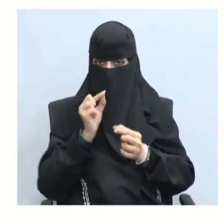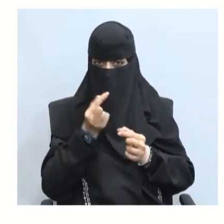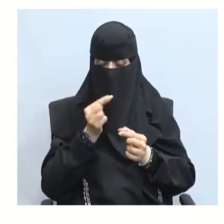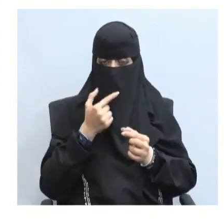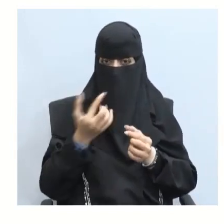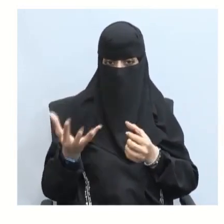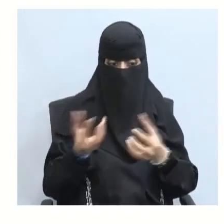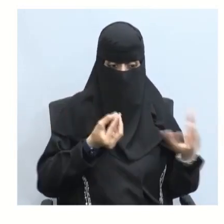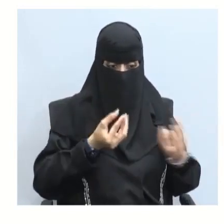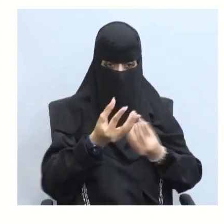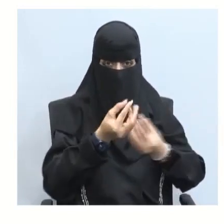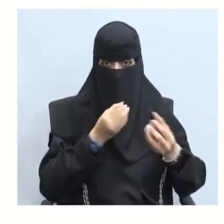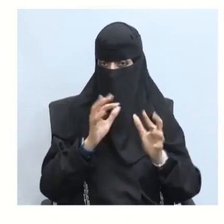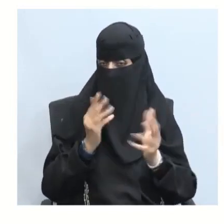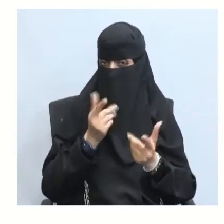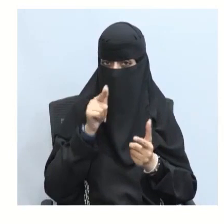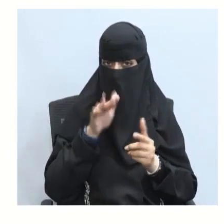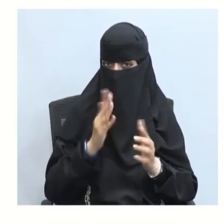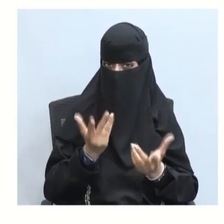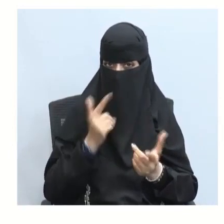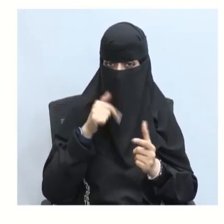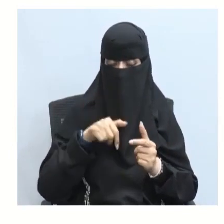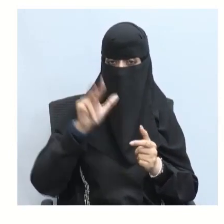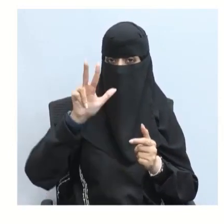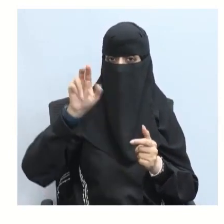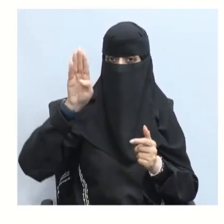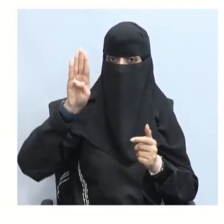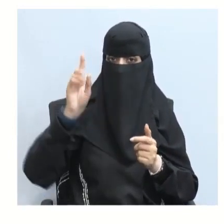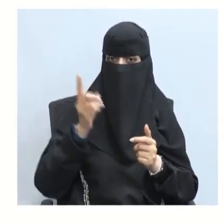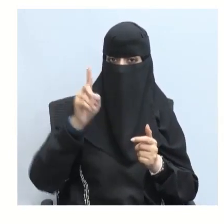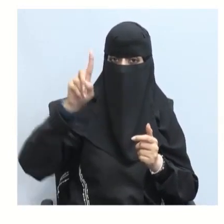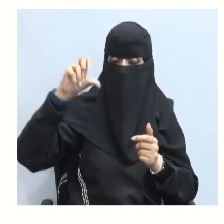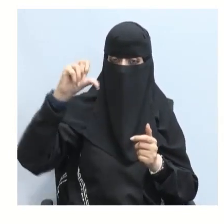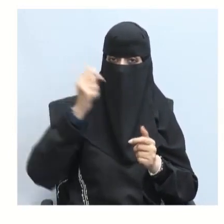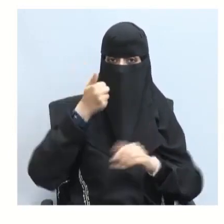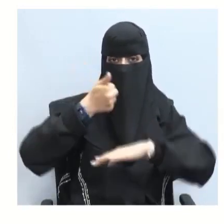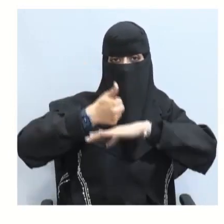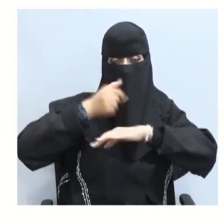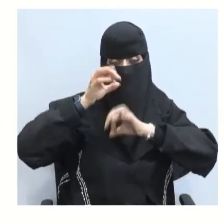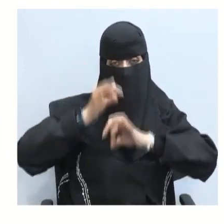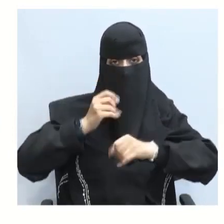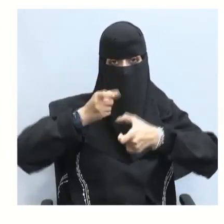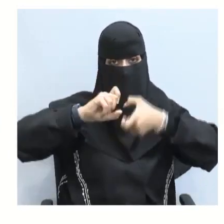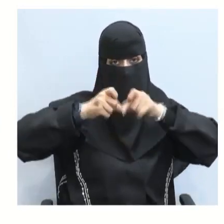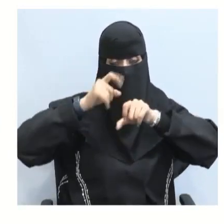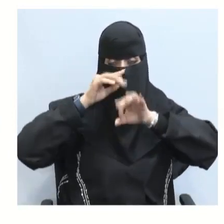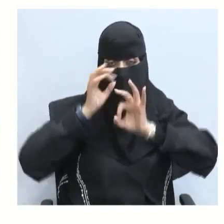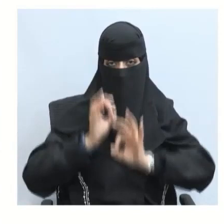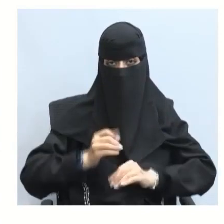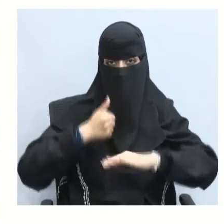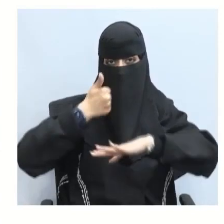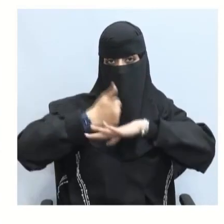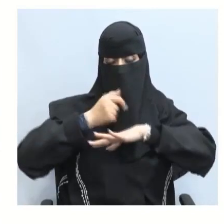الذره التي تجمع الذرات حولها الكربون احسنتم اذا هي الاساس في المرك اذا هي